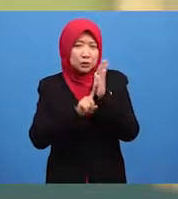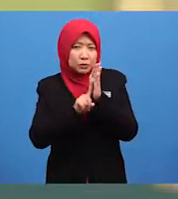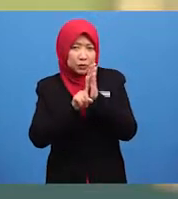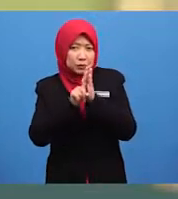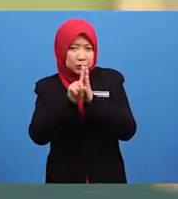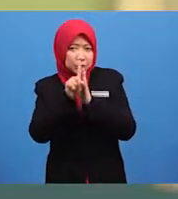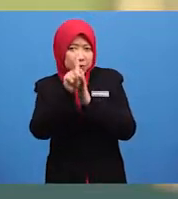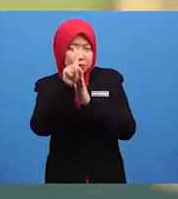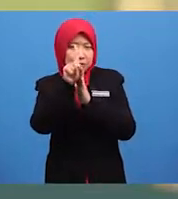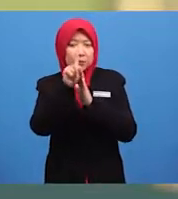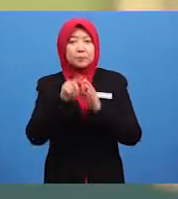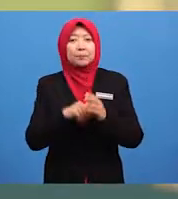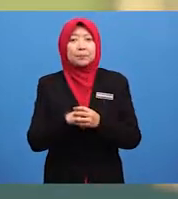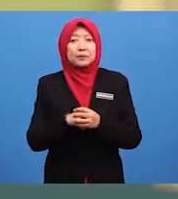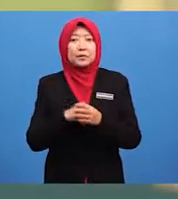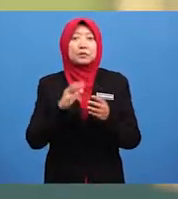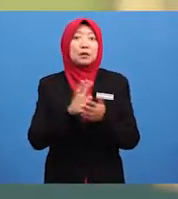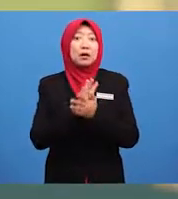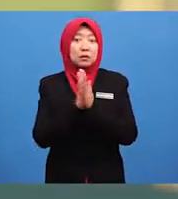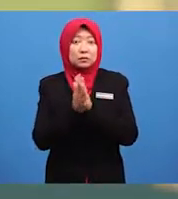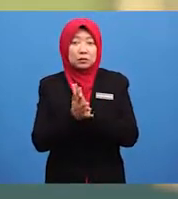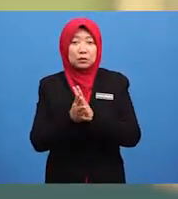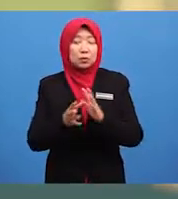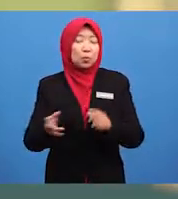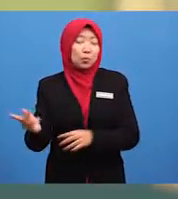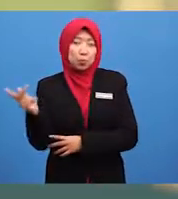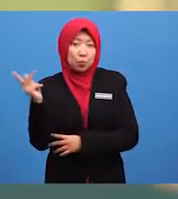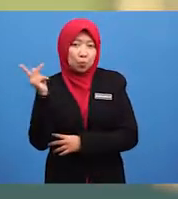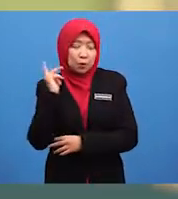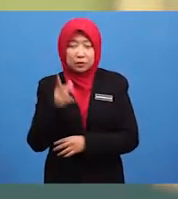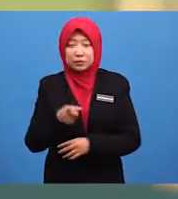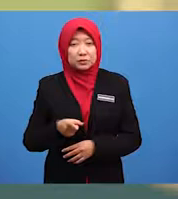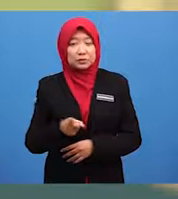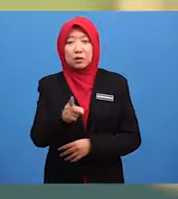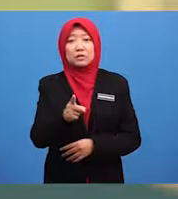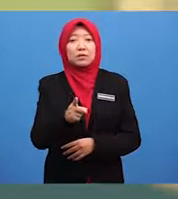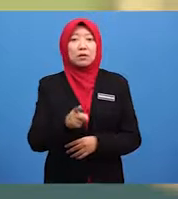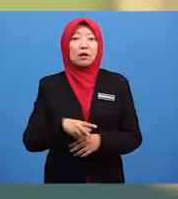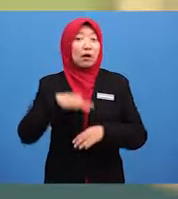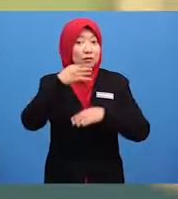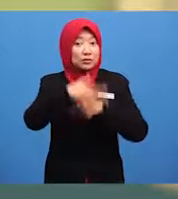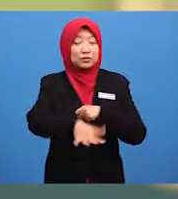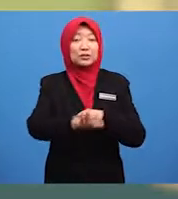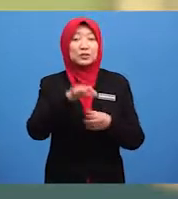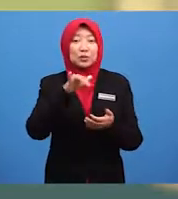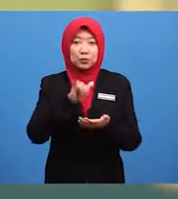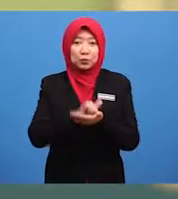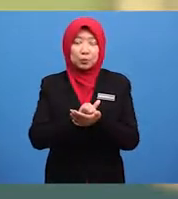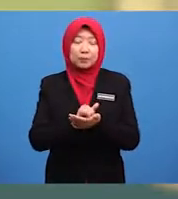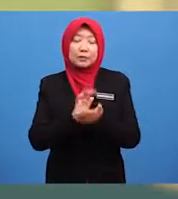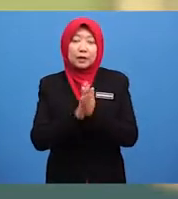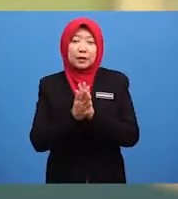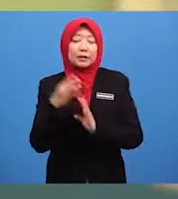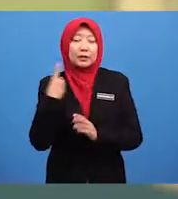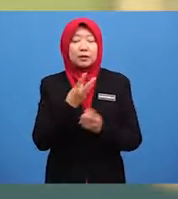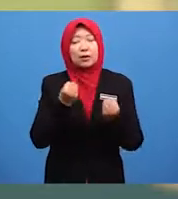itu berada, maka semakin kuat dan deraslah kawasan air terjun itu. Jadi agaknya kita nak